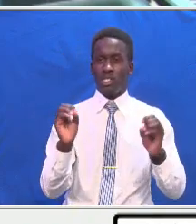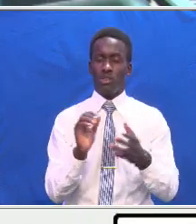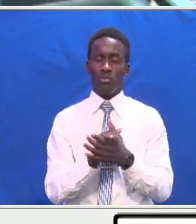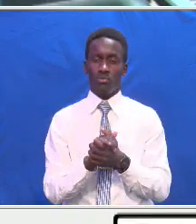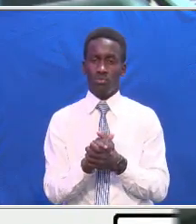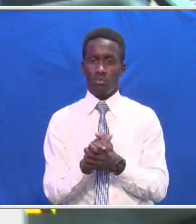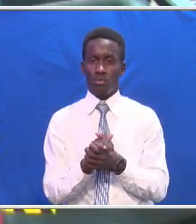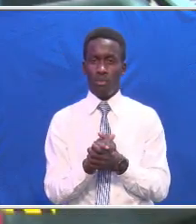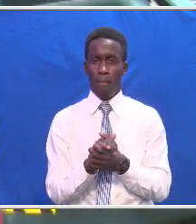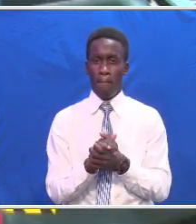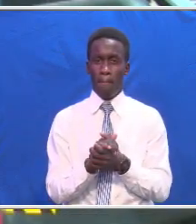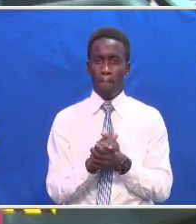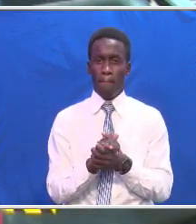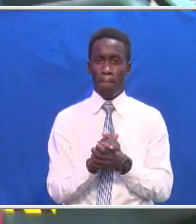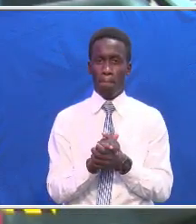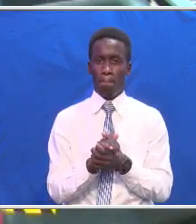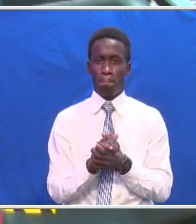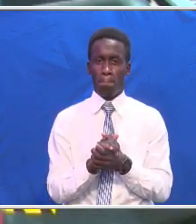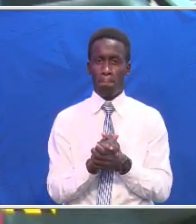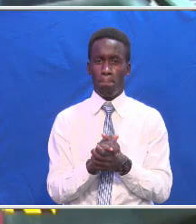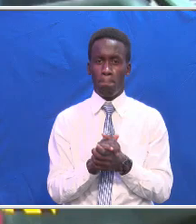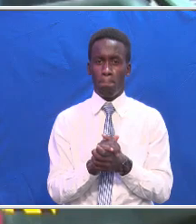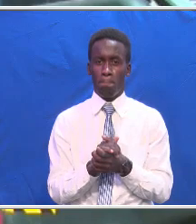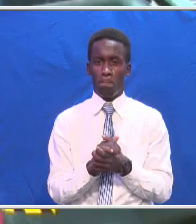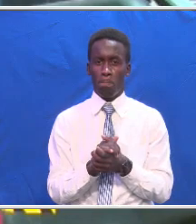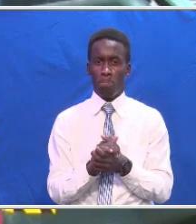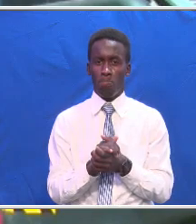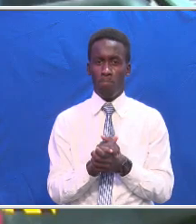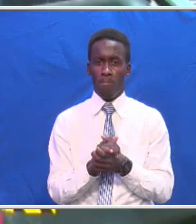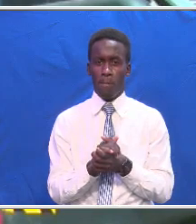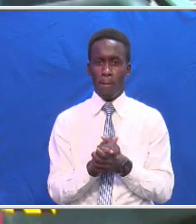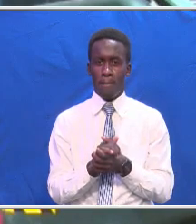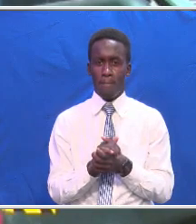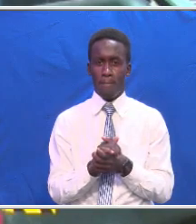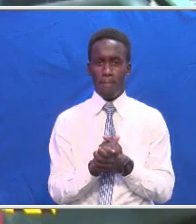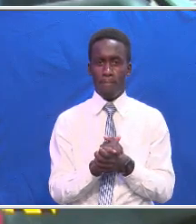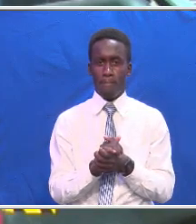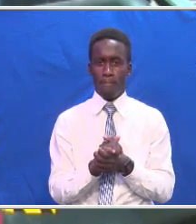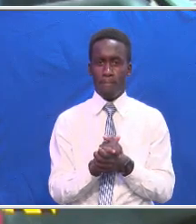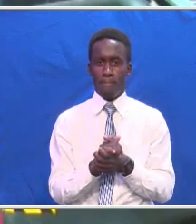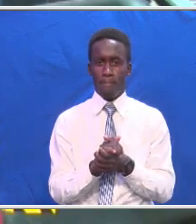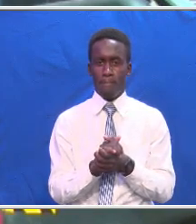Mike Kagwongo, TV47, kutoka katika kituo cha polisi cha Kamukunji, Nairobi.